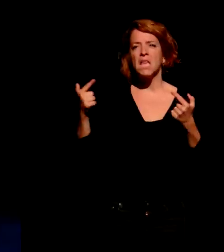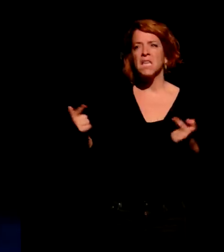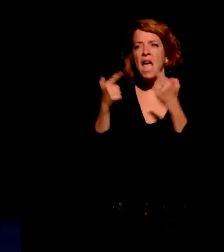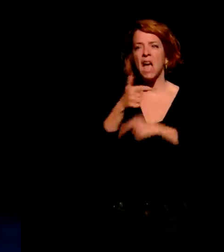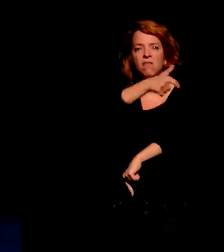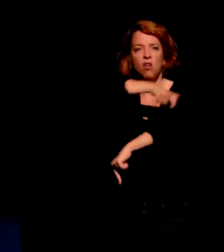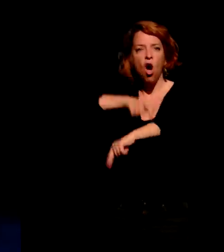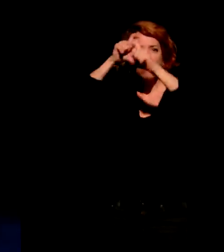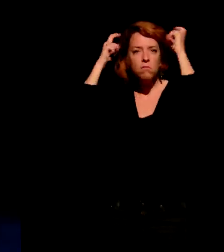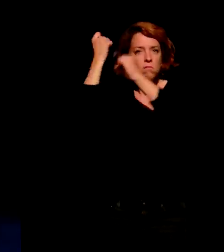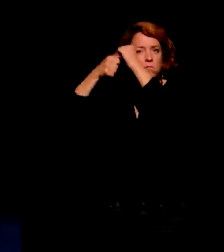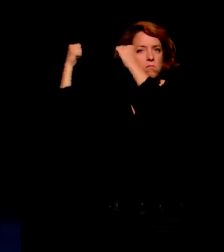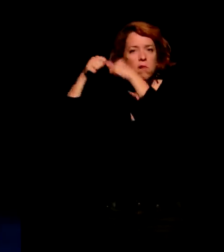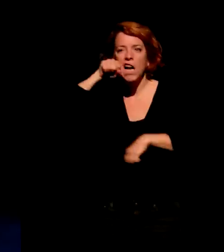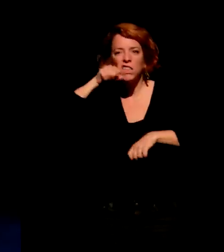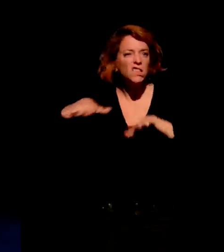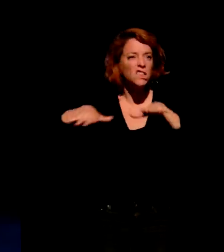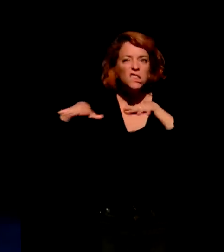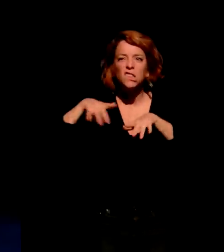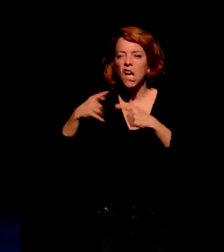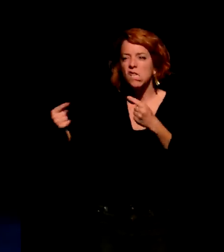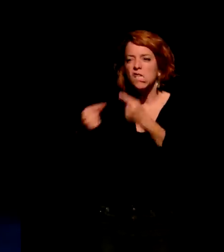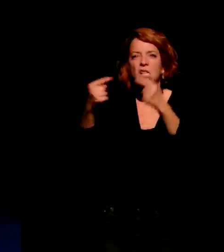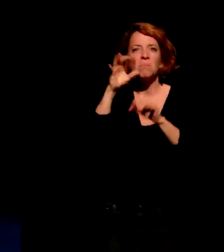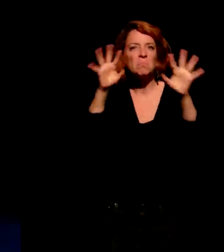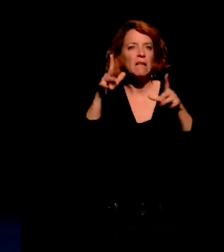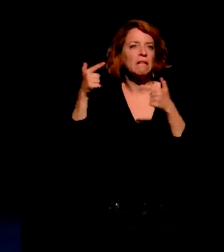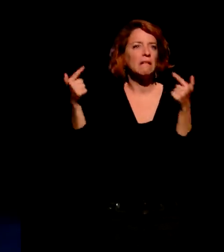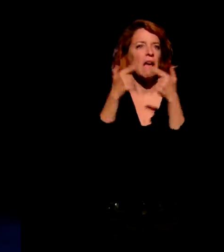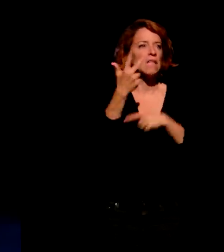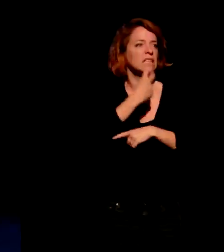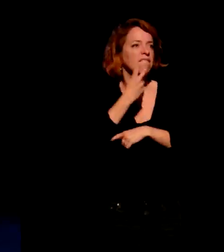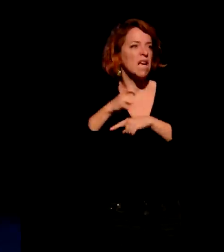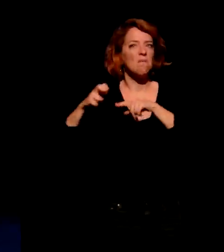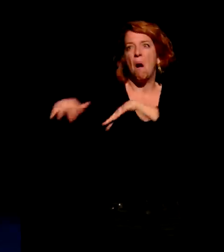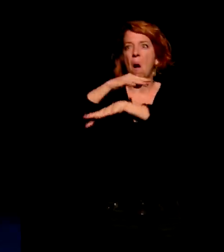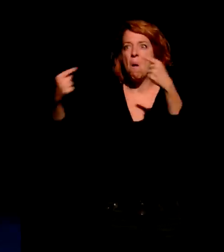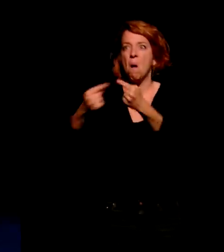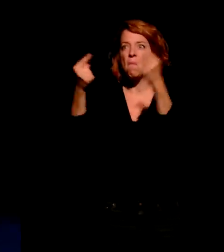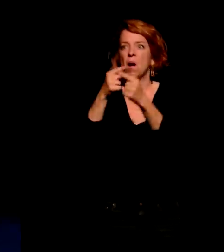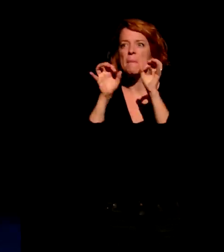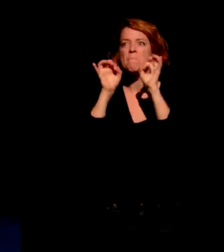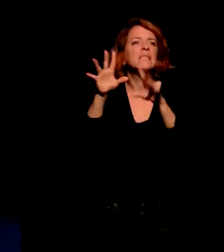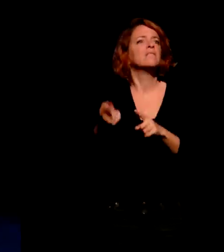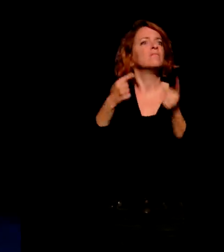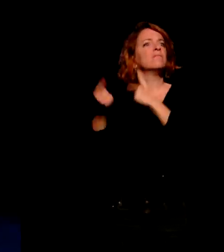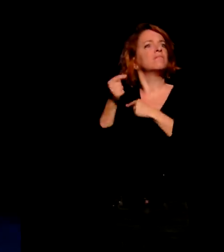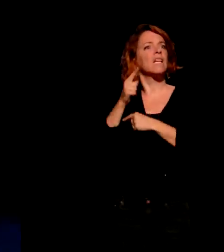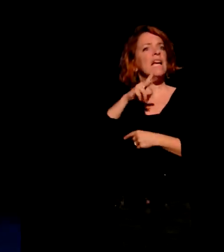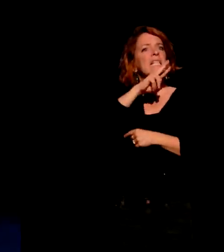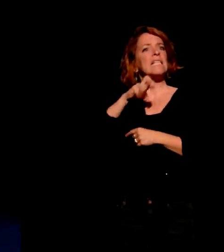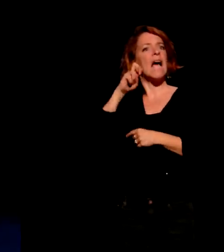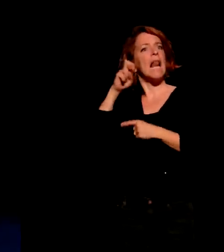gangs, une sorte de conflit interethnique aux allures de guerre civile qui s'inspire largement du conflit israélo-palestinien